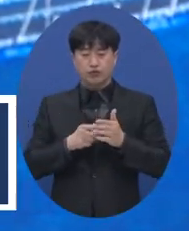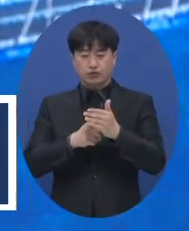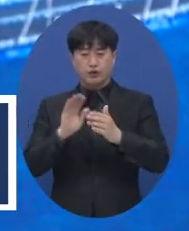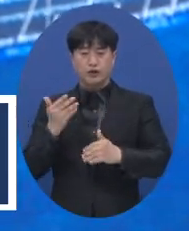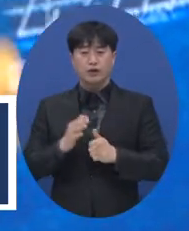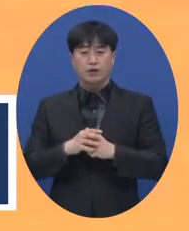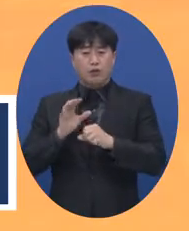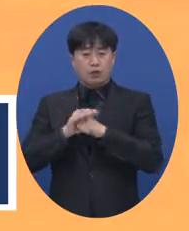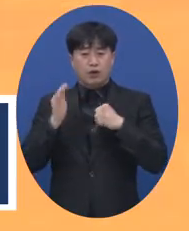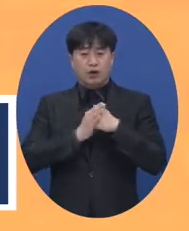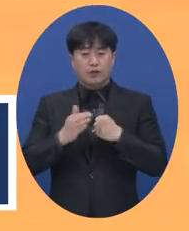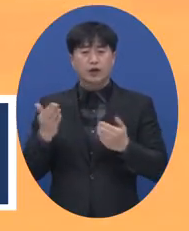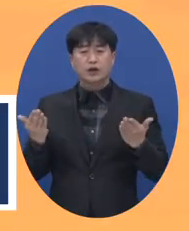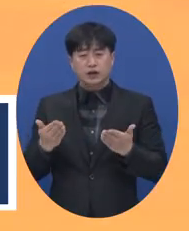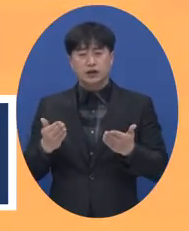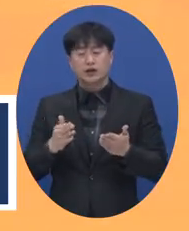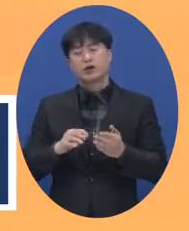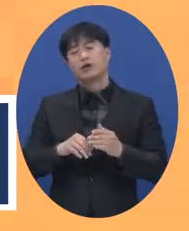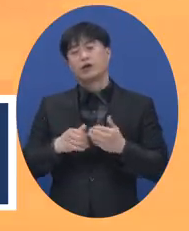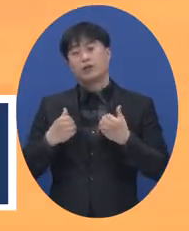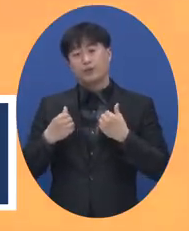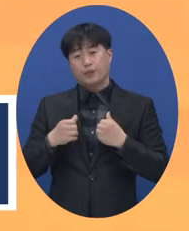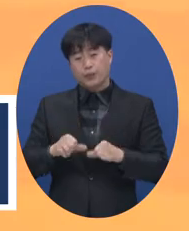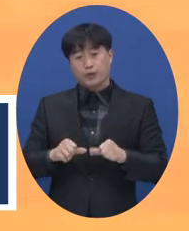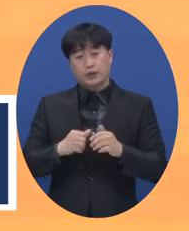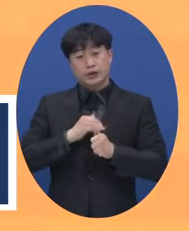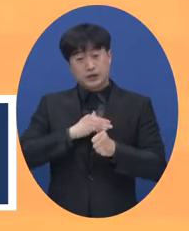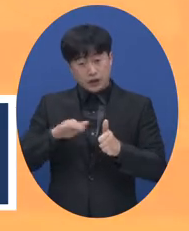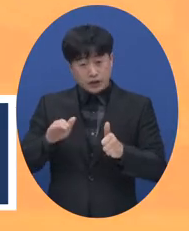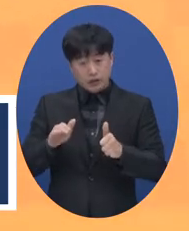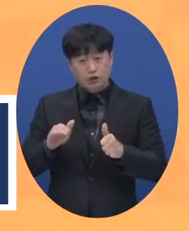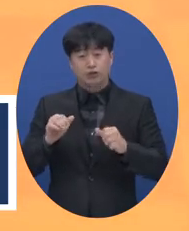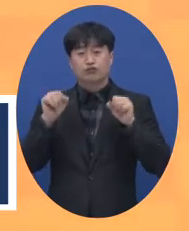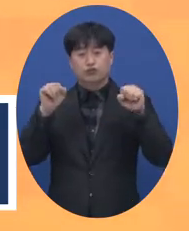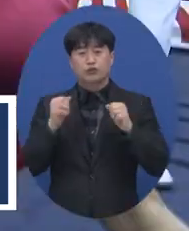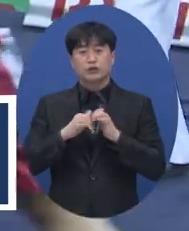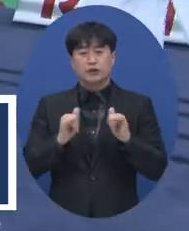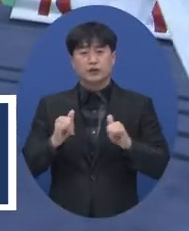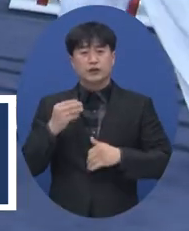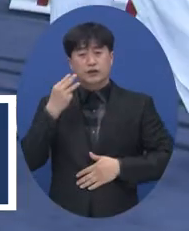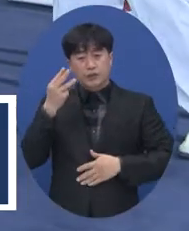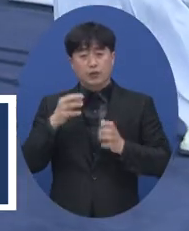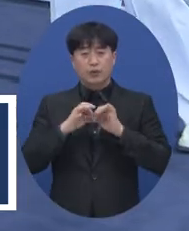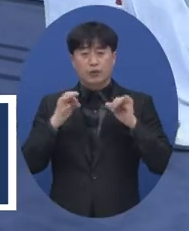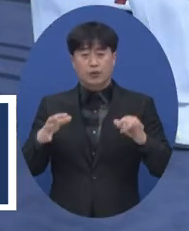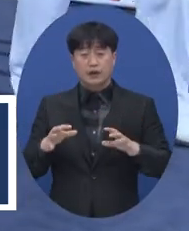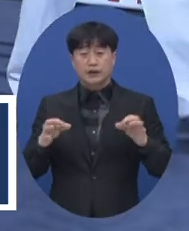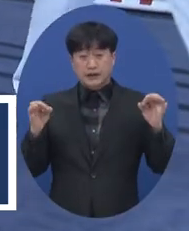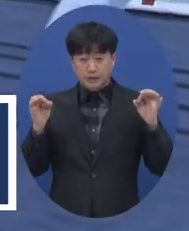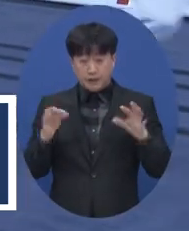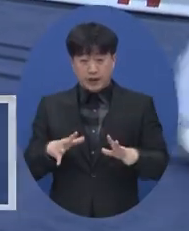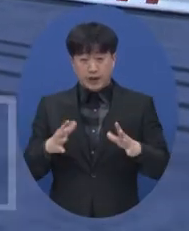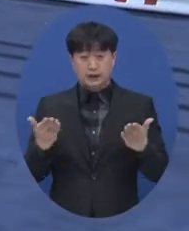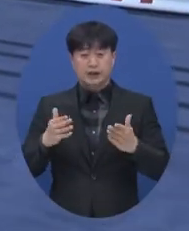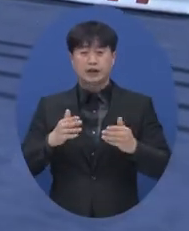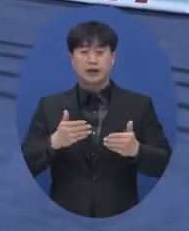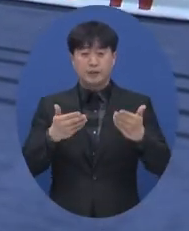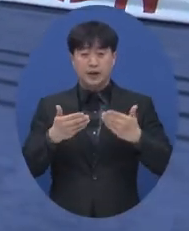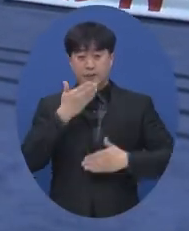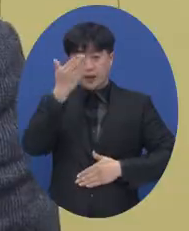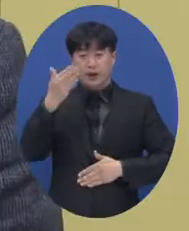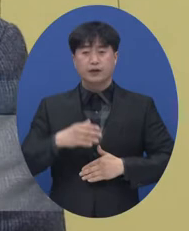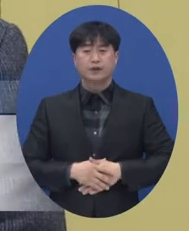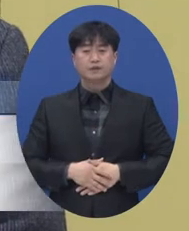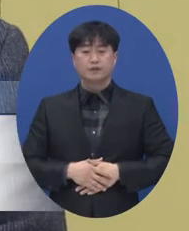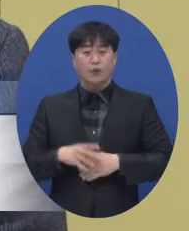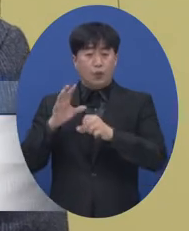날 구로 일자리를 잃거나 생계에 어려움을 겪는 체육 종사자는 약 3개월 동안 단기 일자리를 제공 받을수 있습니다